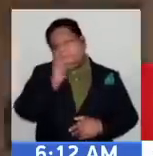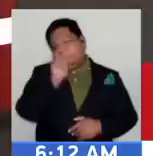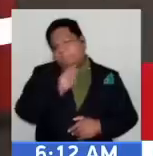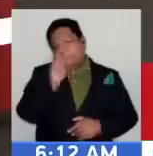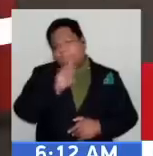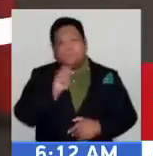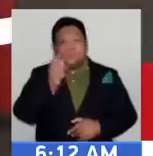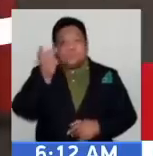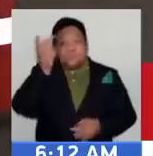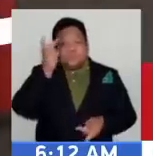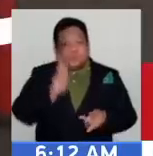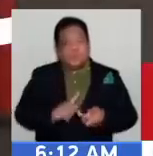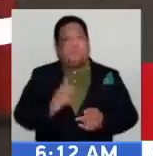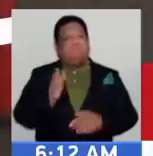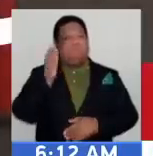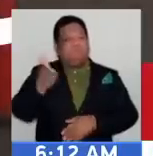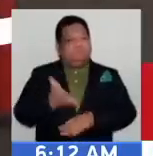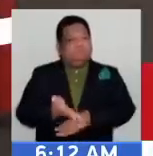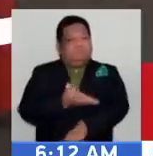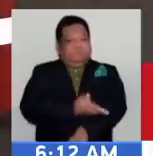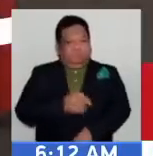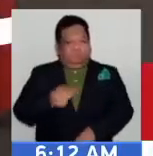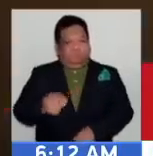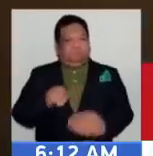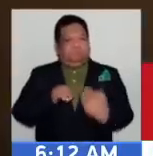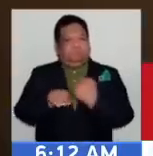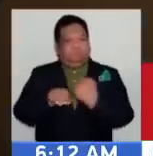ikaayos ng kalsada.